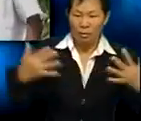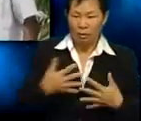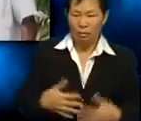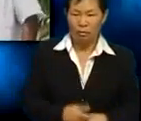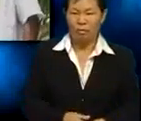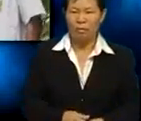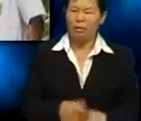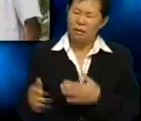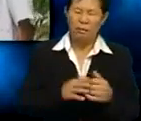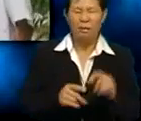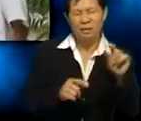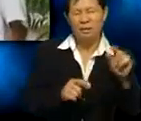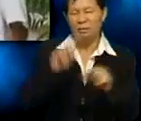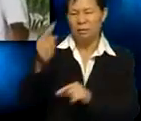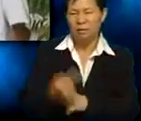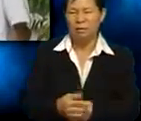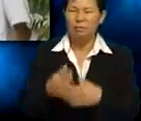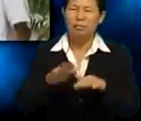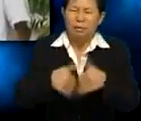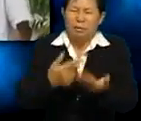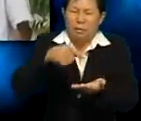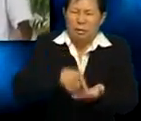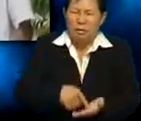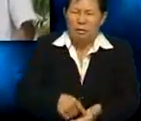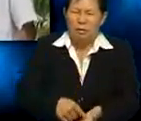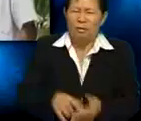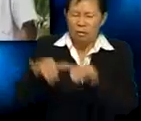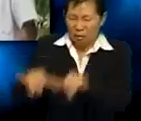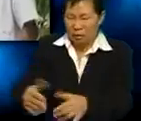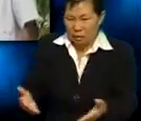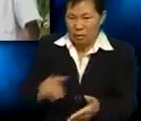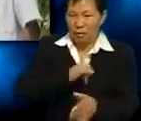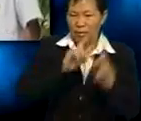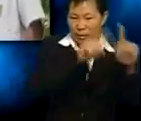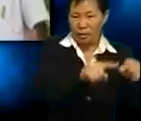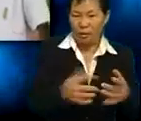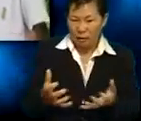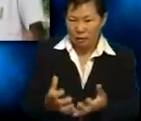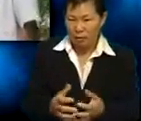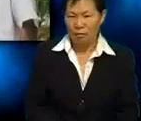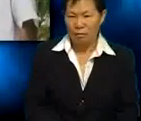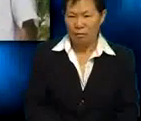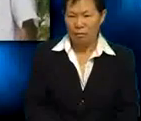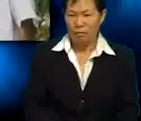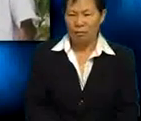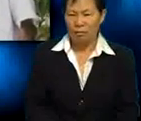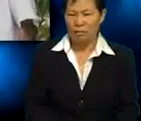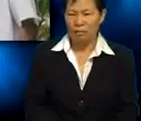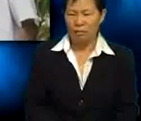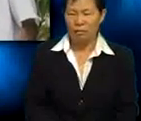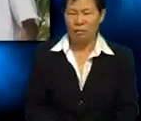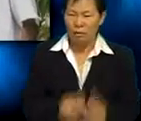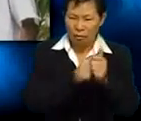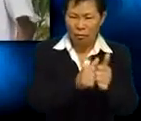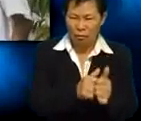kejap je. Lah, macam mana ni? Alah, awak tinggal kat sini, saya pergi. Ha, nak tak? Tak dengar dekat sekali boleh